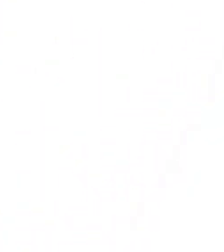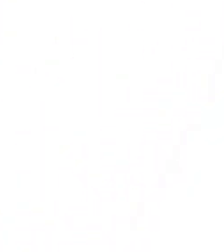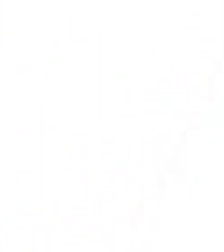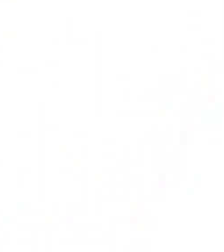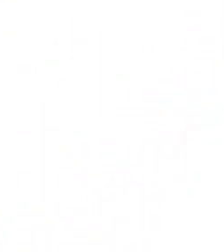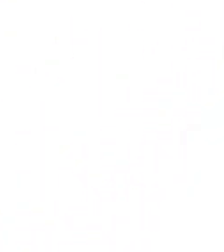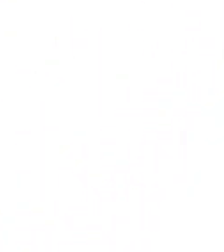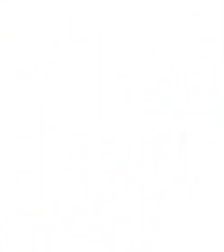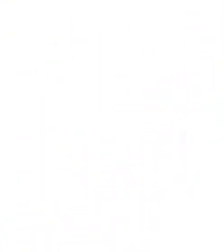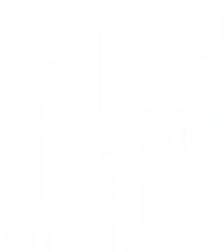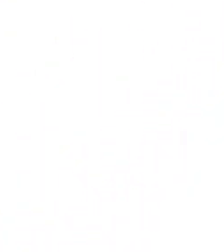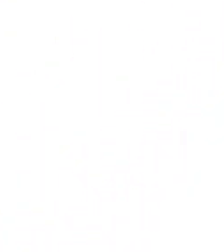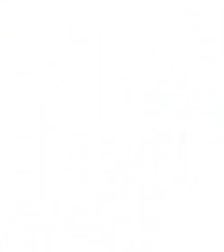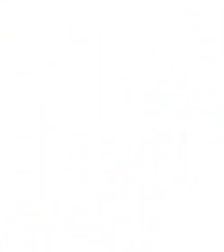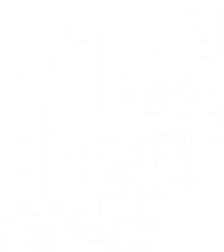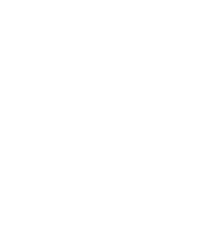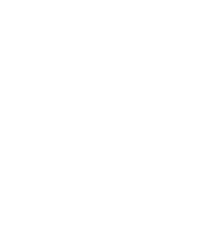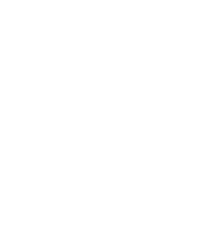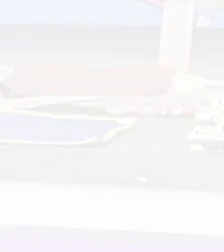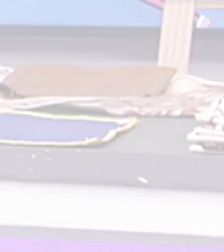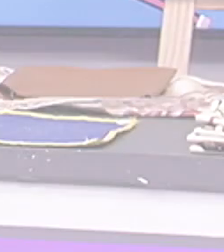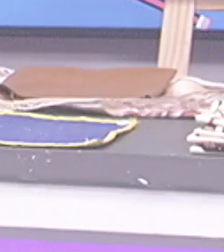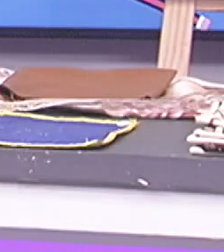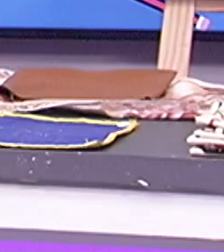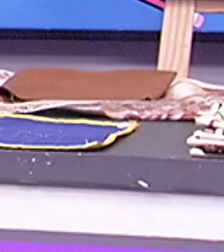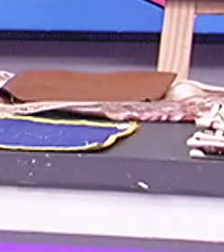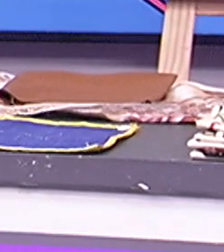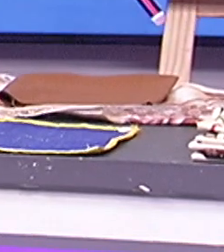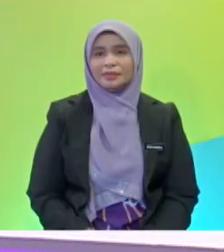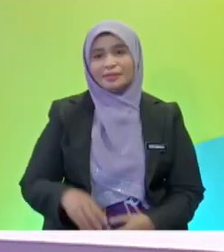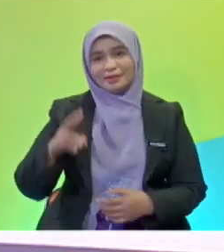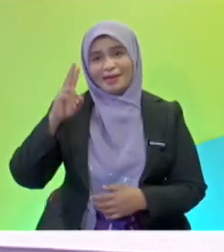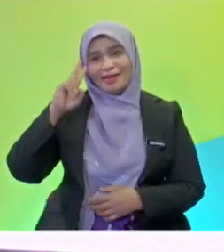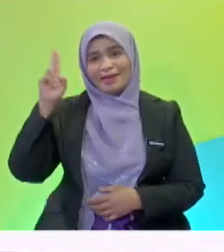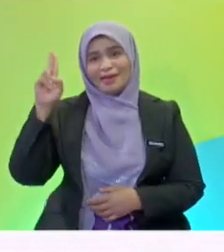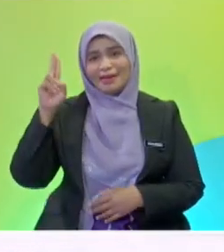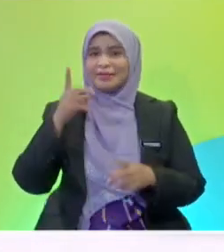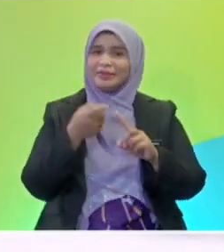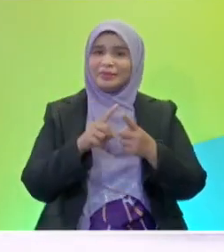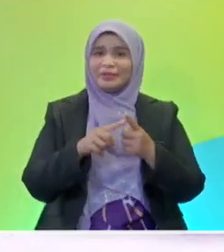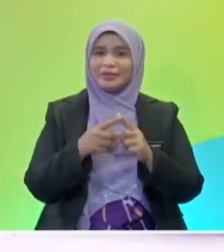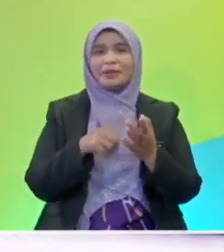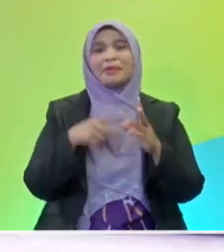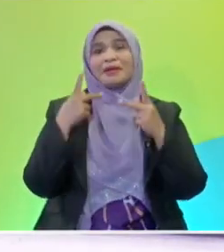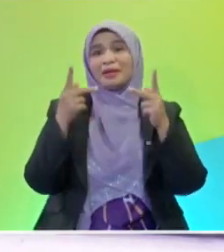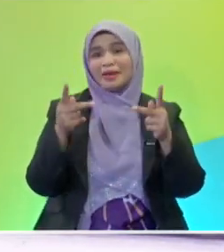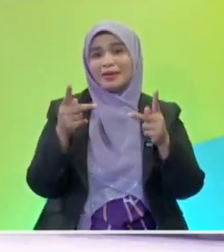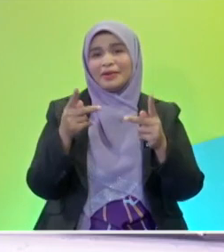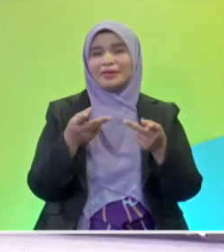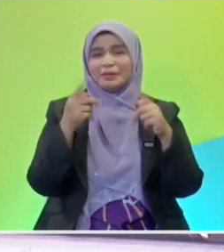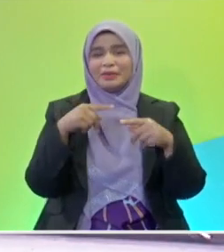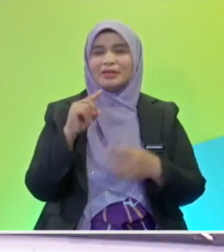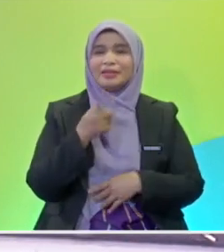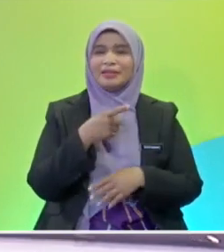Didik TV KPM hai kawan-kawan apa khabar kembali kita dalam